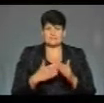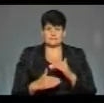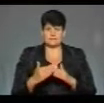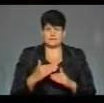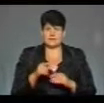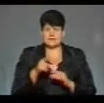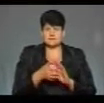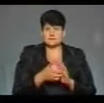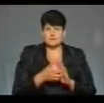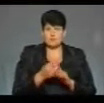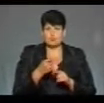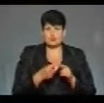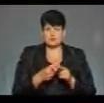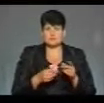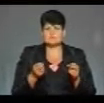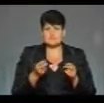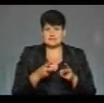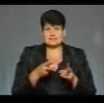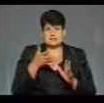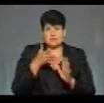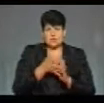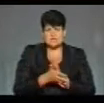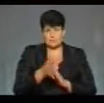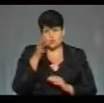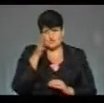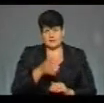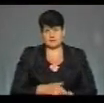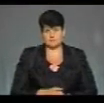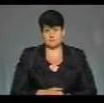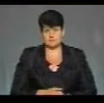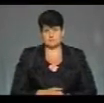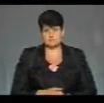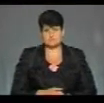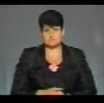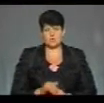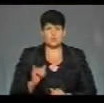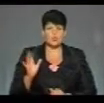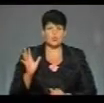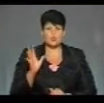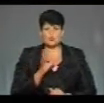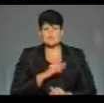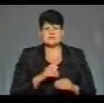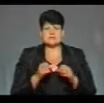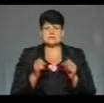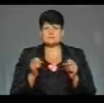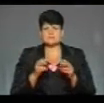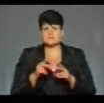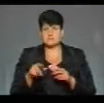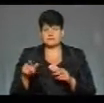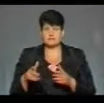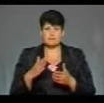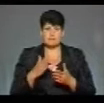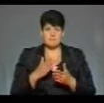І там бракує половини фахівців з інклюзивної освіти. Усіх фахівців ми маємо у